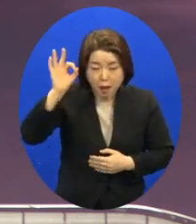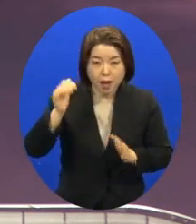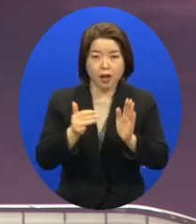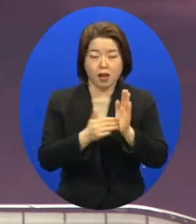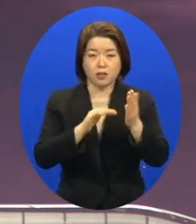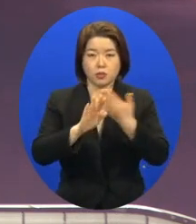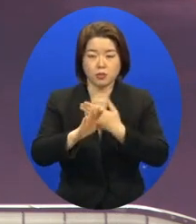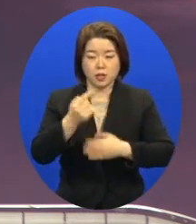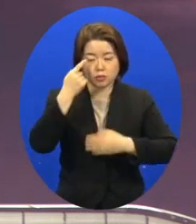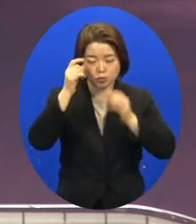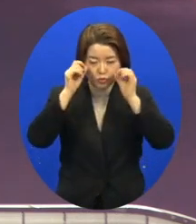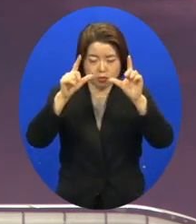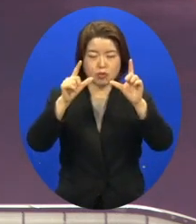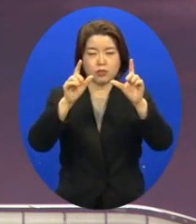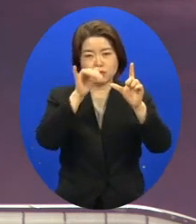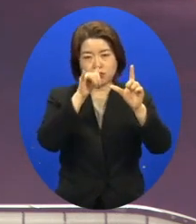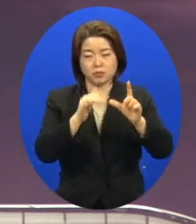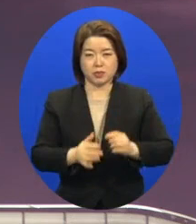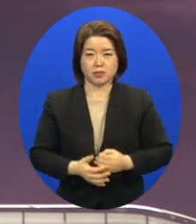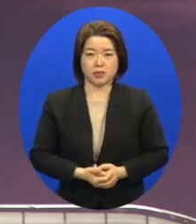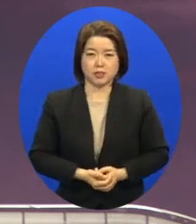다음에 눈이 열렸어요.